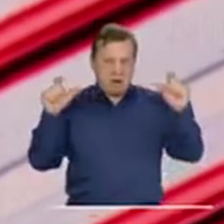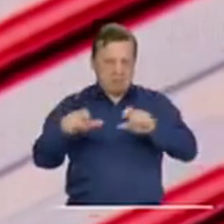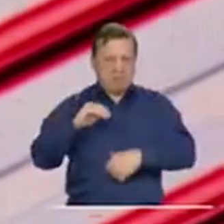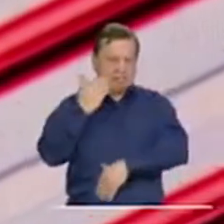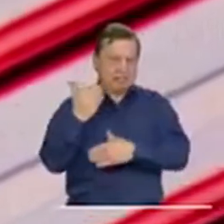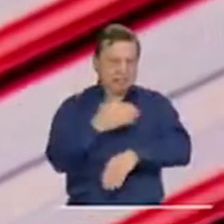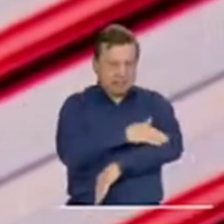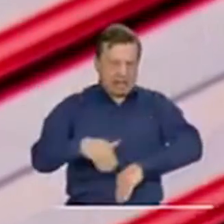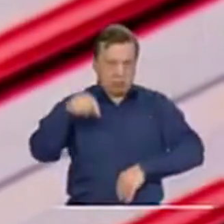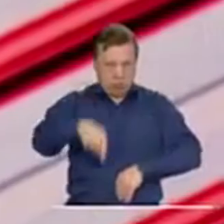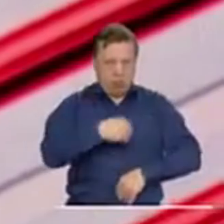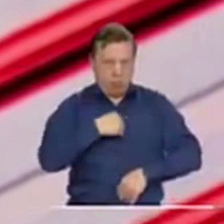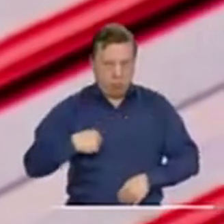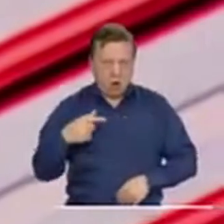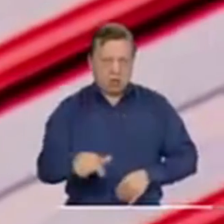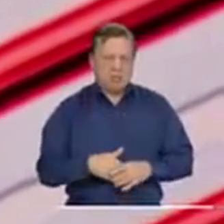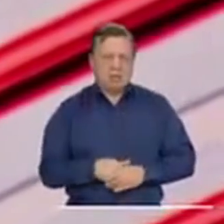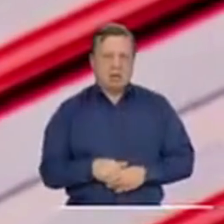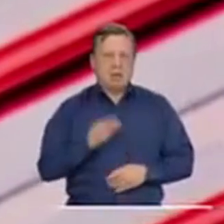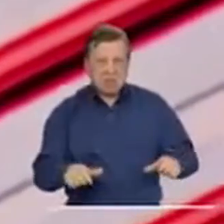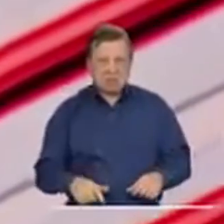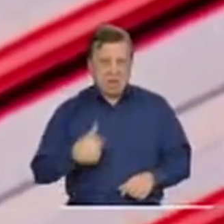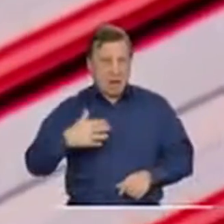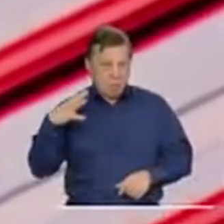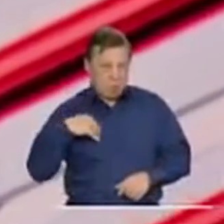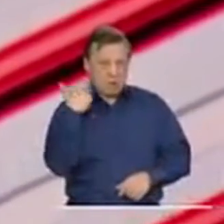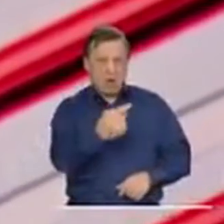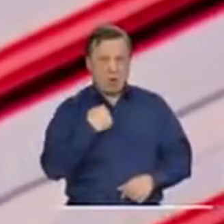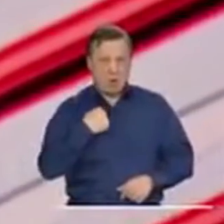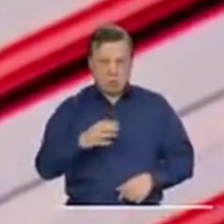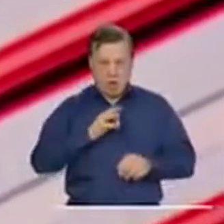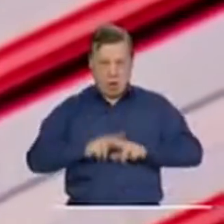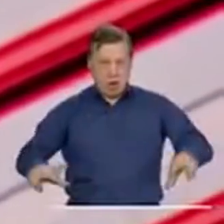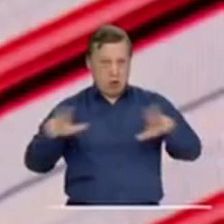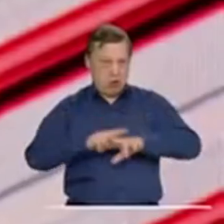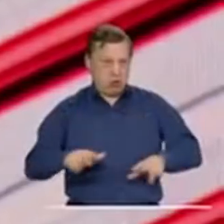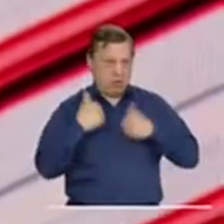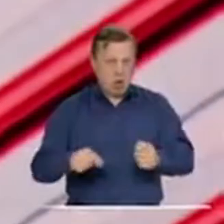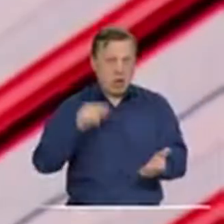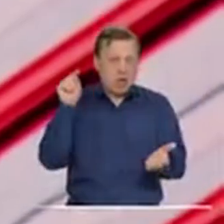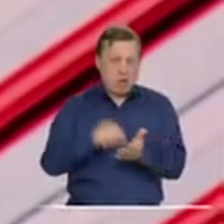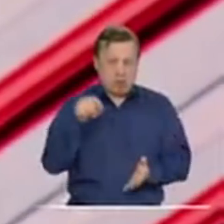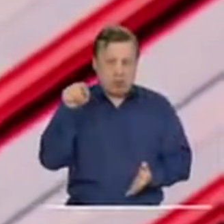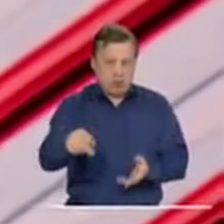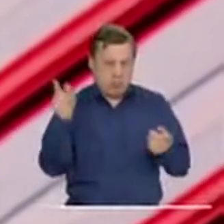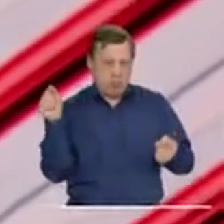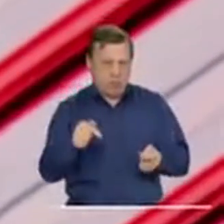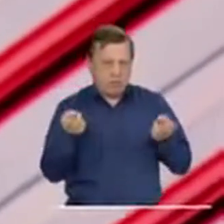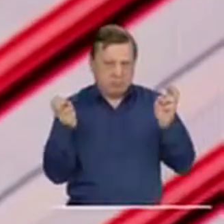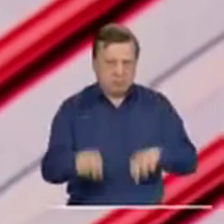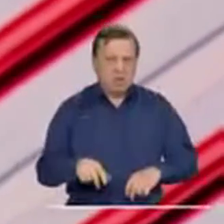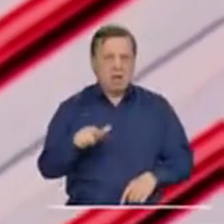działający tutaj w Polsce. Koncern, który ma przychodów więcej niż moja cała rodzina, ale czujemy się zawiedzeni. Tutaj nie mamy na razie